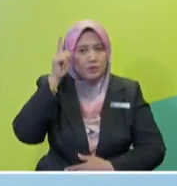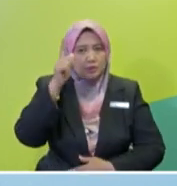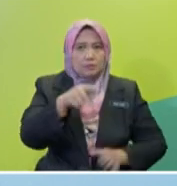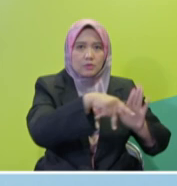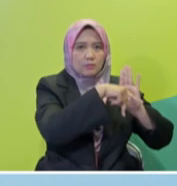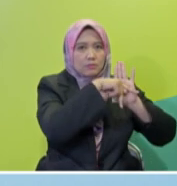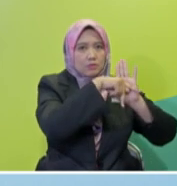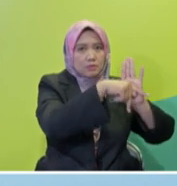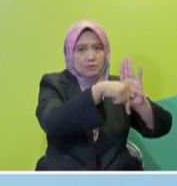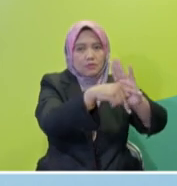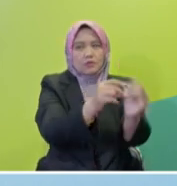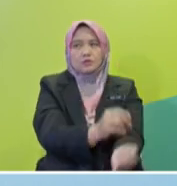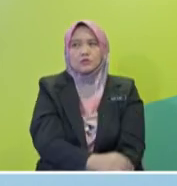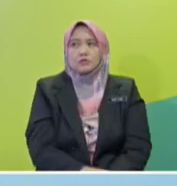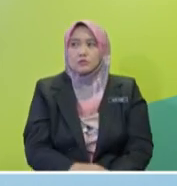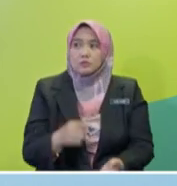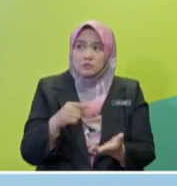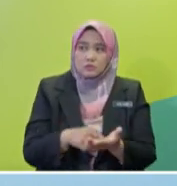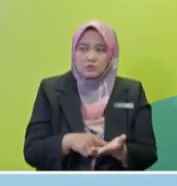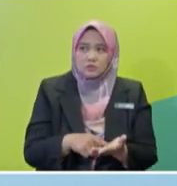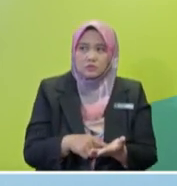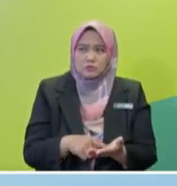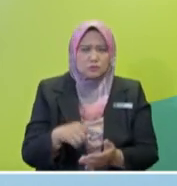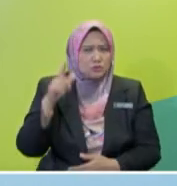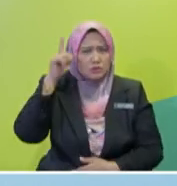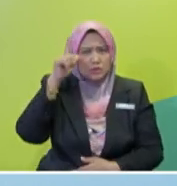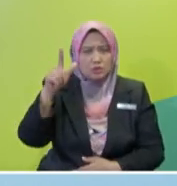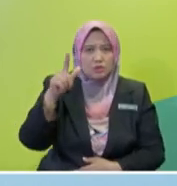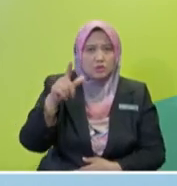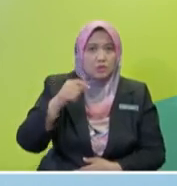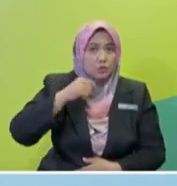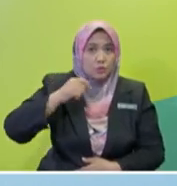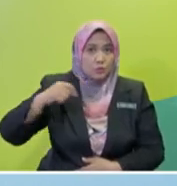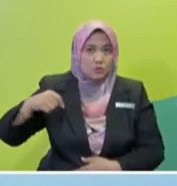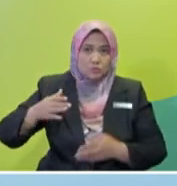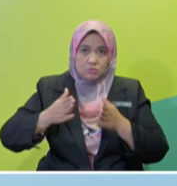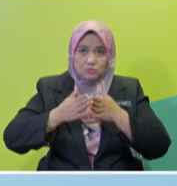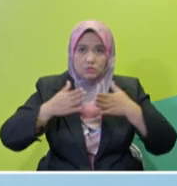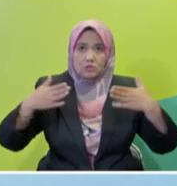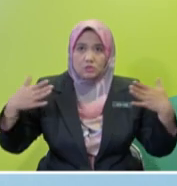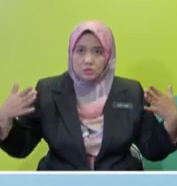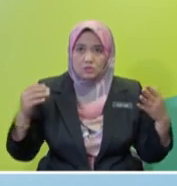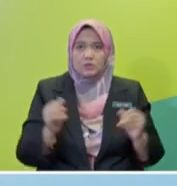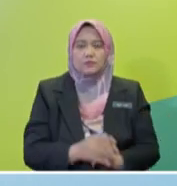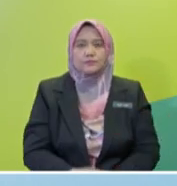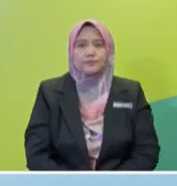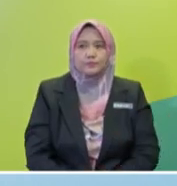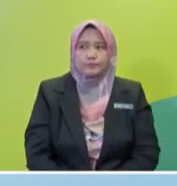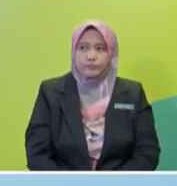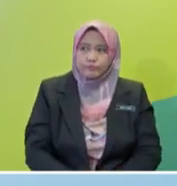browser kita Dan inilah Dia heading satu nih kita nampak dengan jelas dia adalah tajuk Oke kita